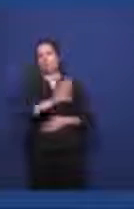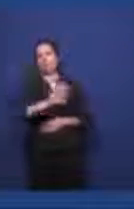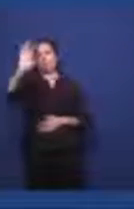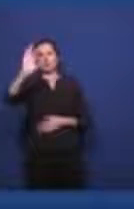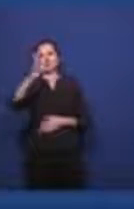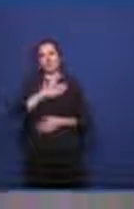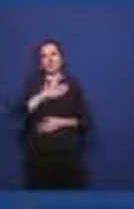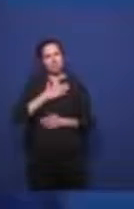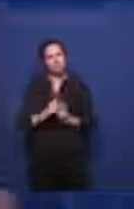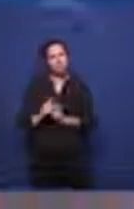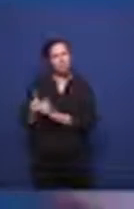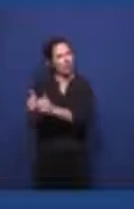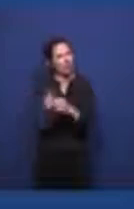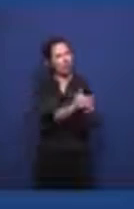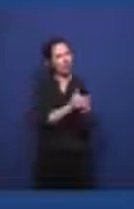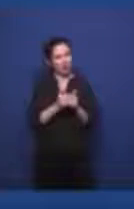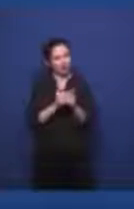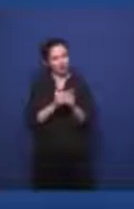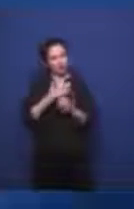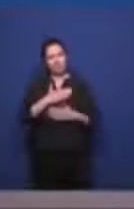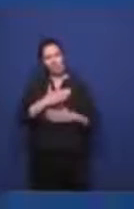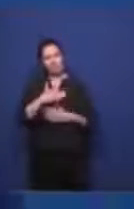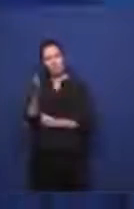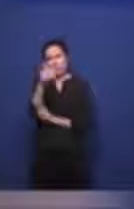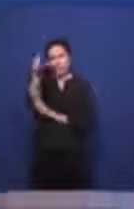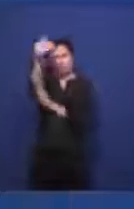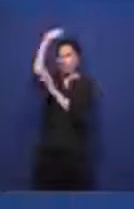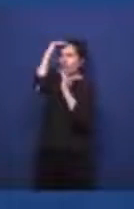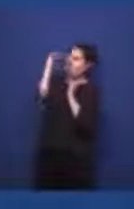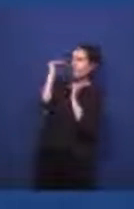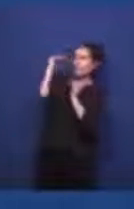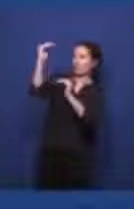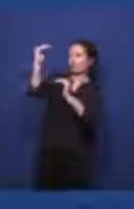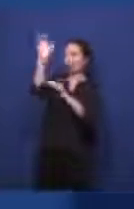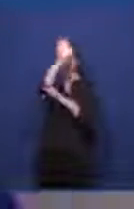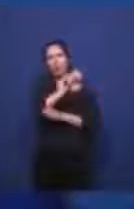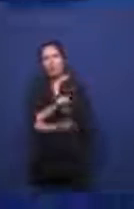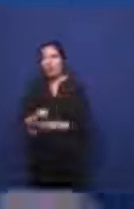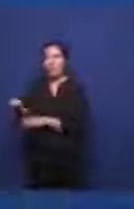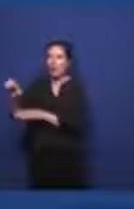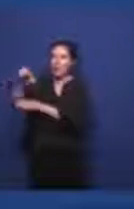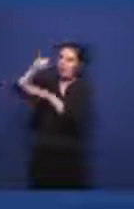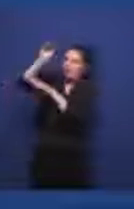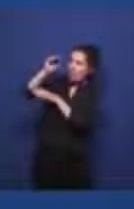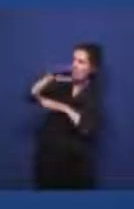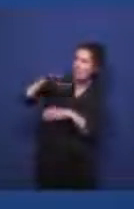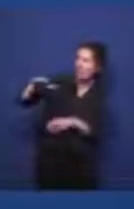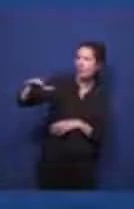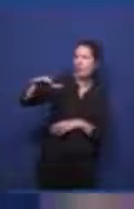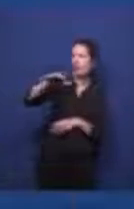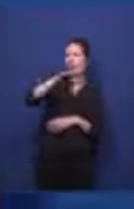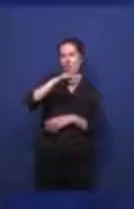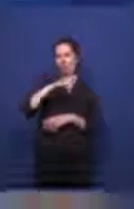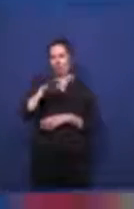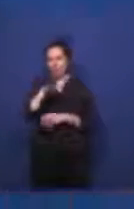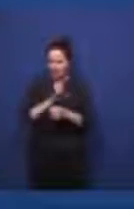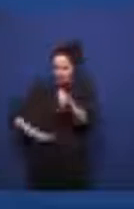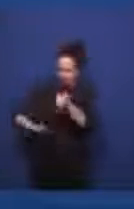nôtre, la France des patriotes, dans une Europe qui protège et que nous aurons à